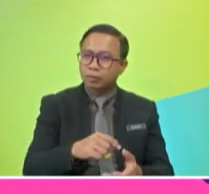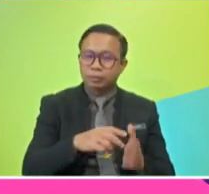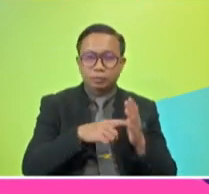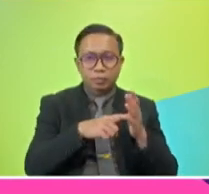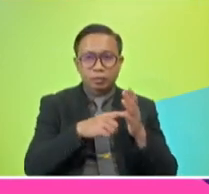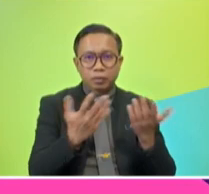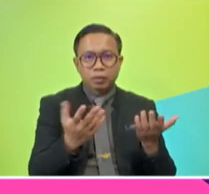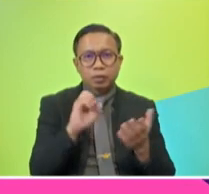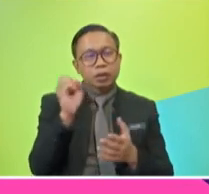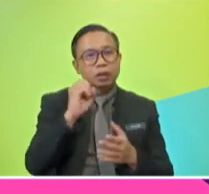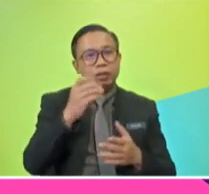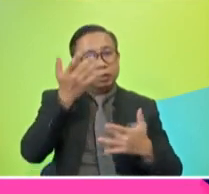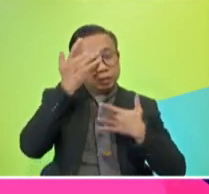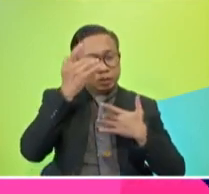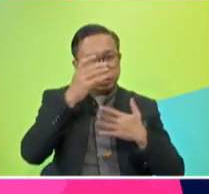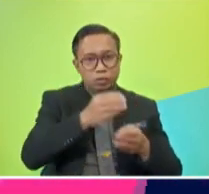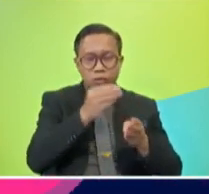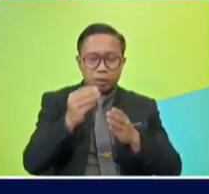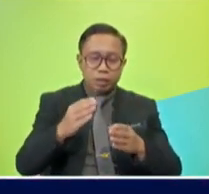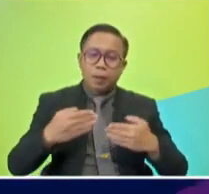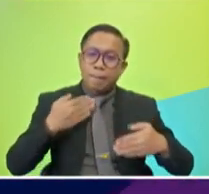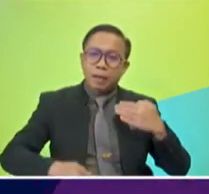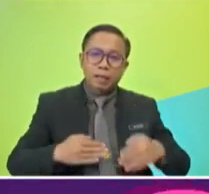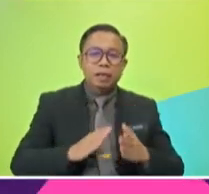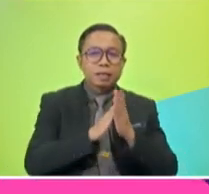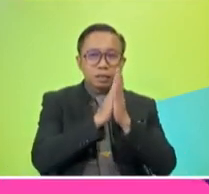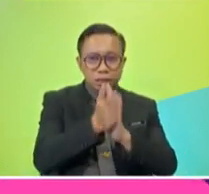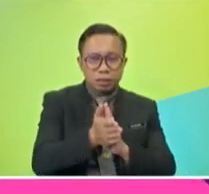penyakit badan menjadi